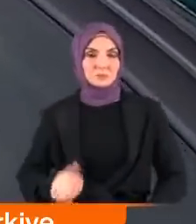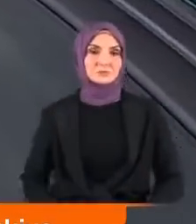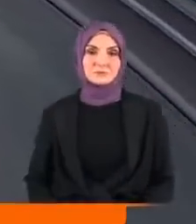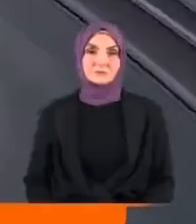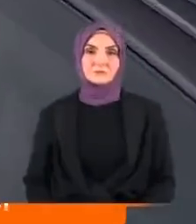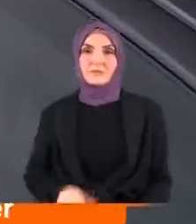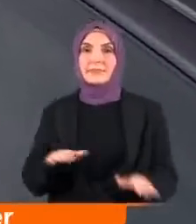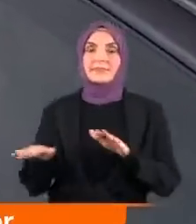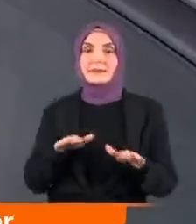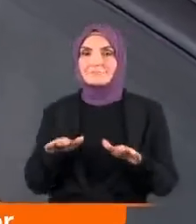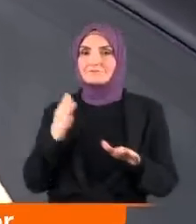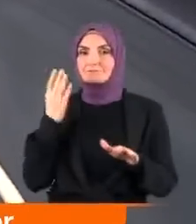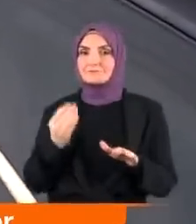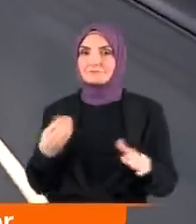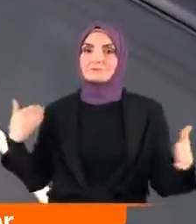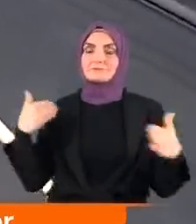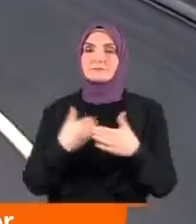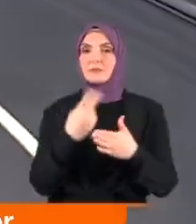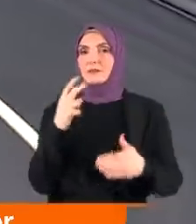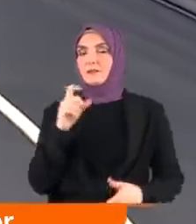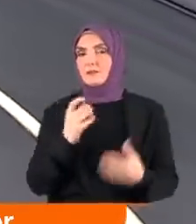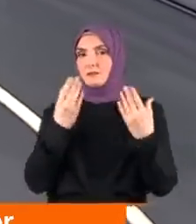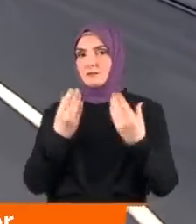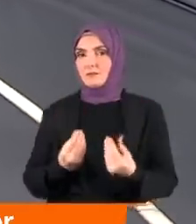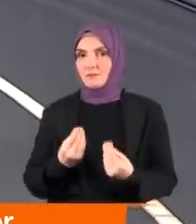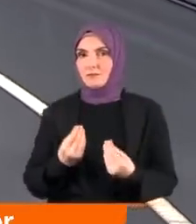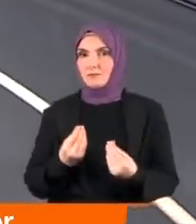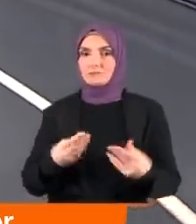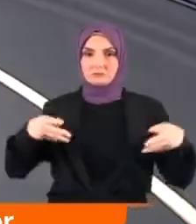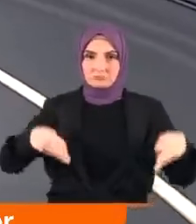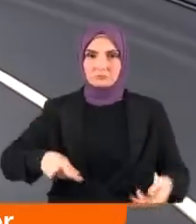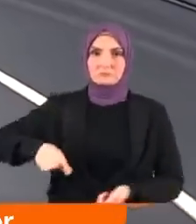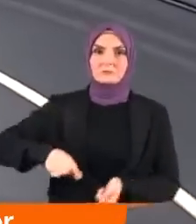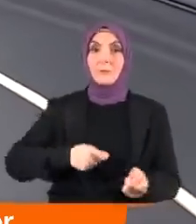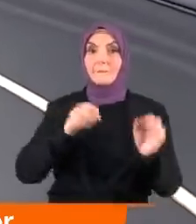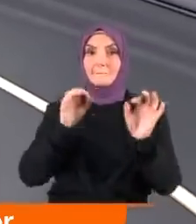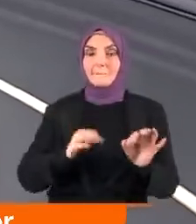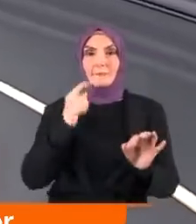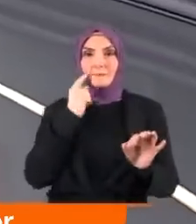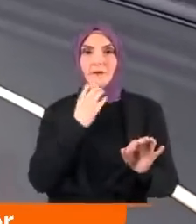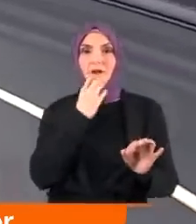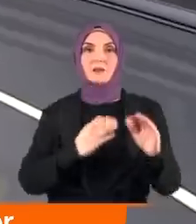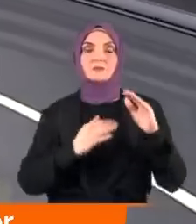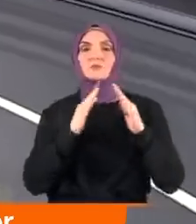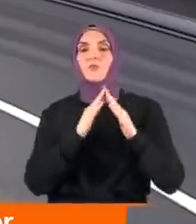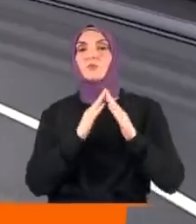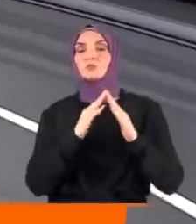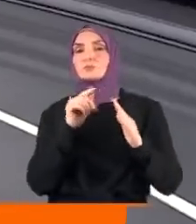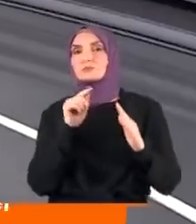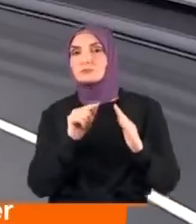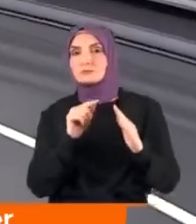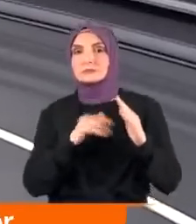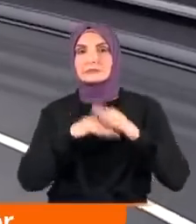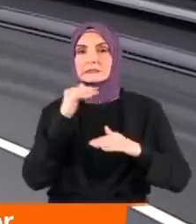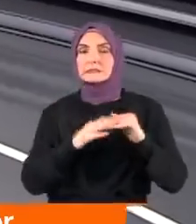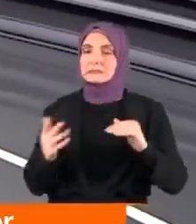Deprem felaketinin üzerinden 2 ay geçti ve temeli atılan kalıcı konutların inşaatı ise hız kesmeden sürüyor. Konutların 1 sene içinde